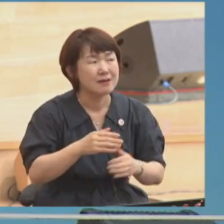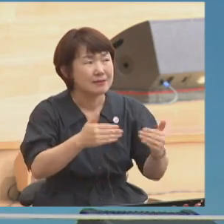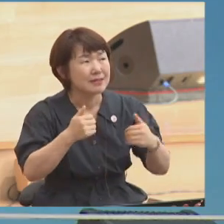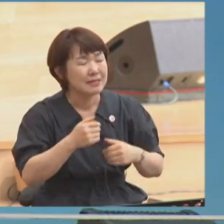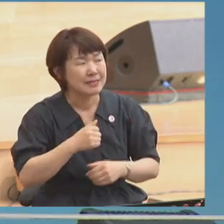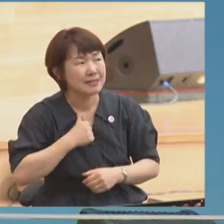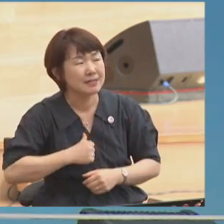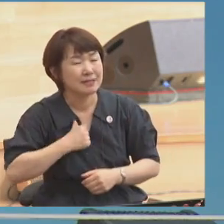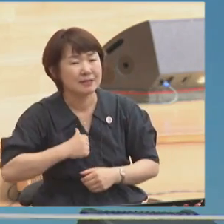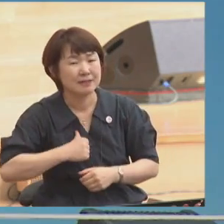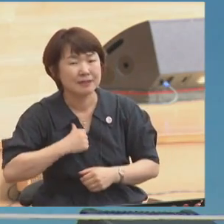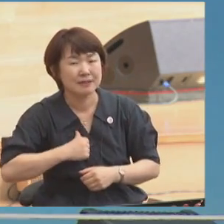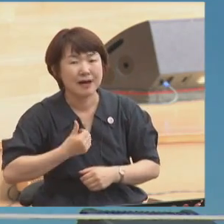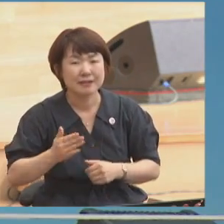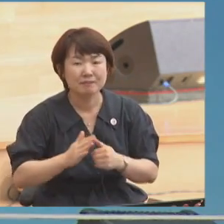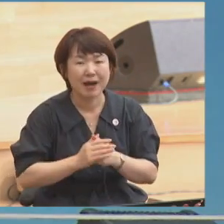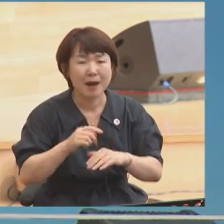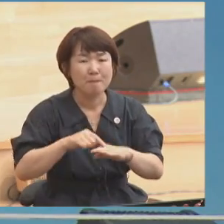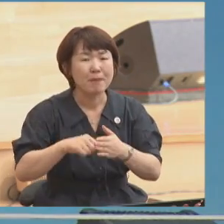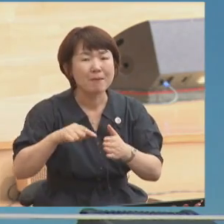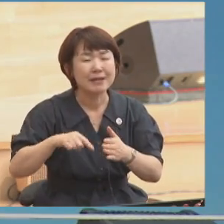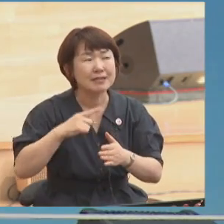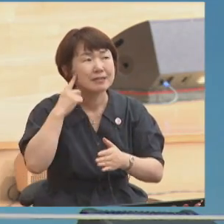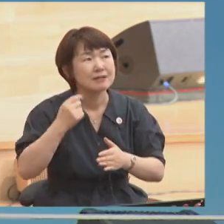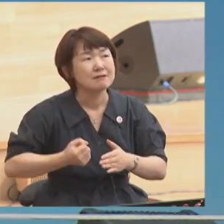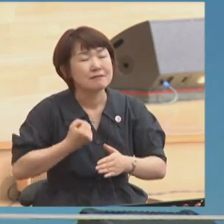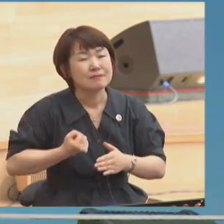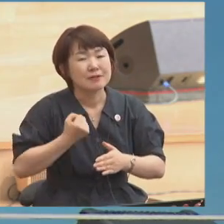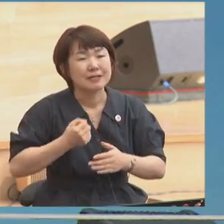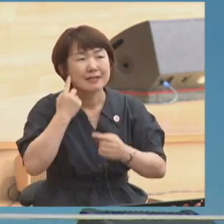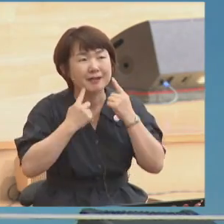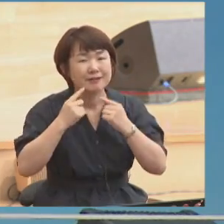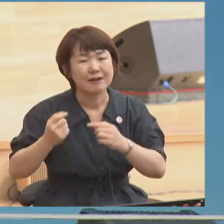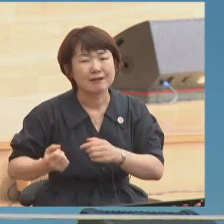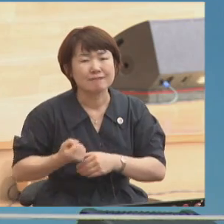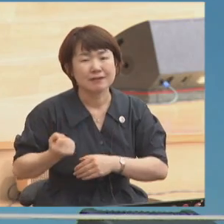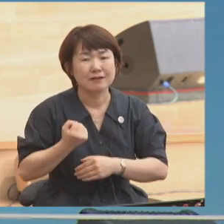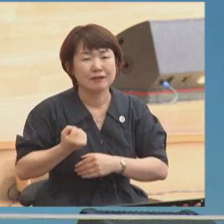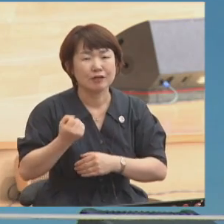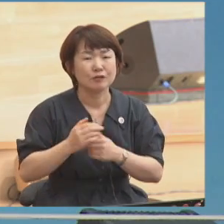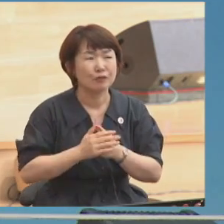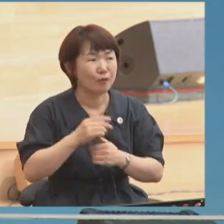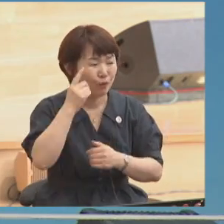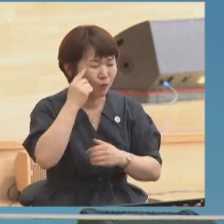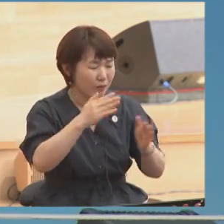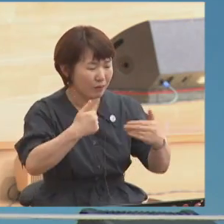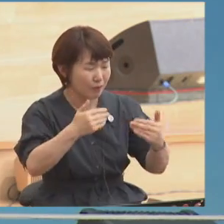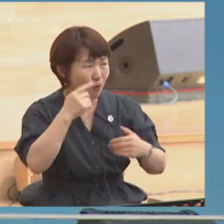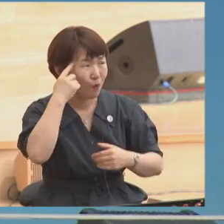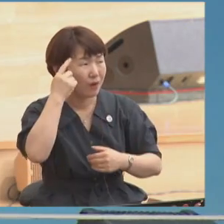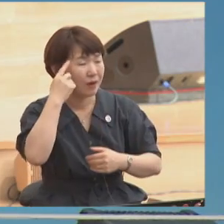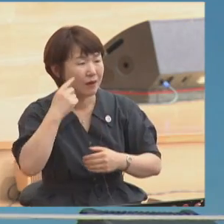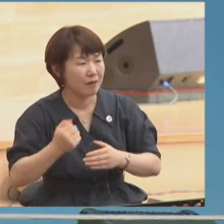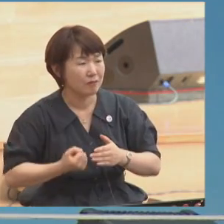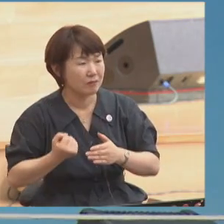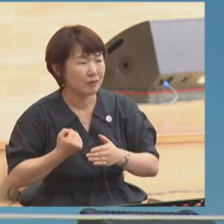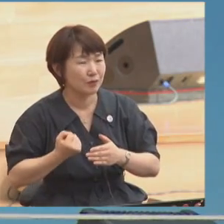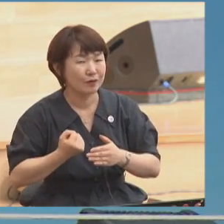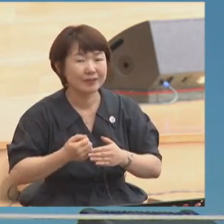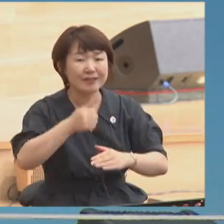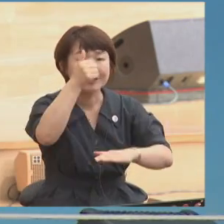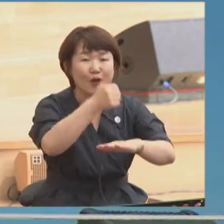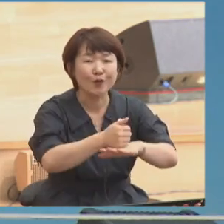당해주지만 마음에 화가 한이 자꾸 쌓여요. 왜 이러냐고 나를. 나중에는 어떻게